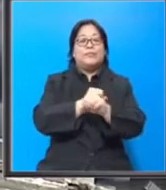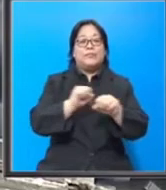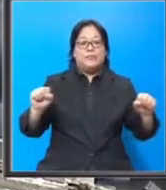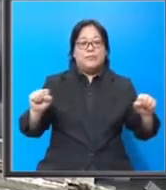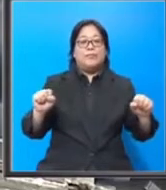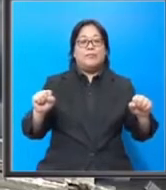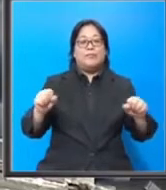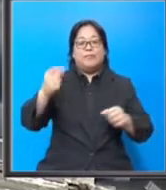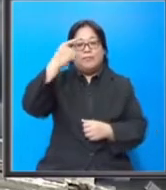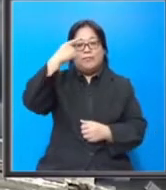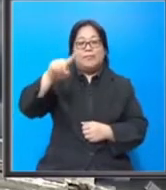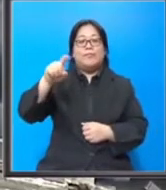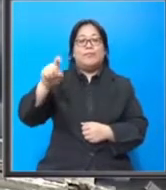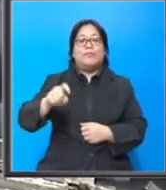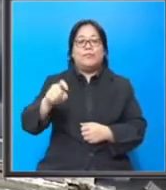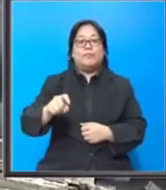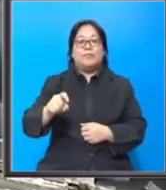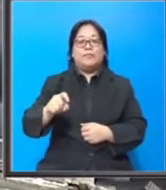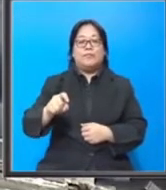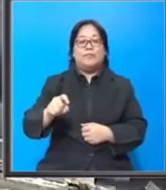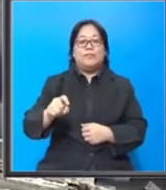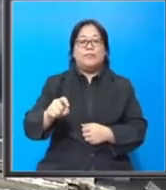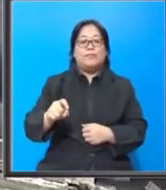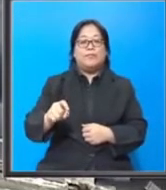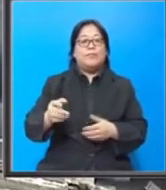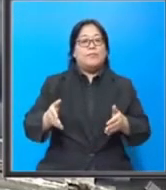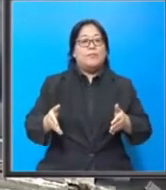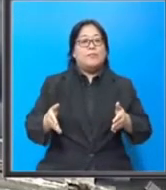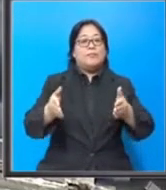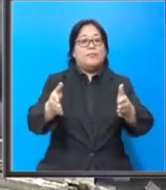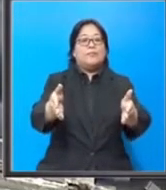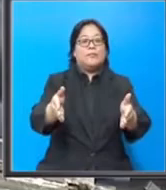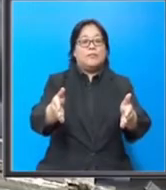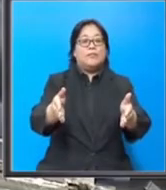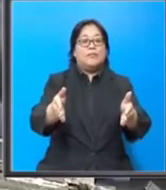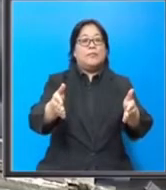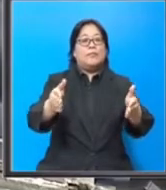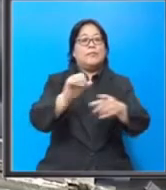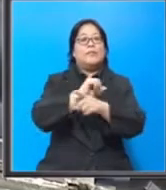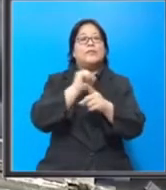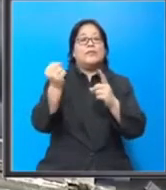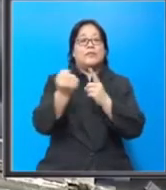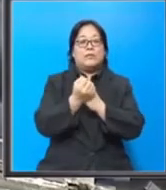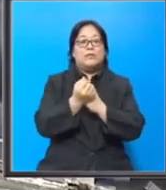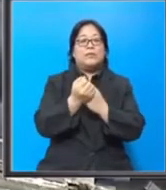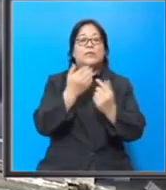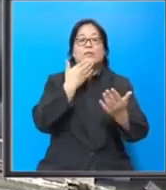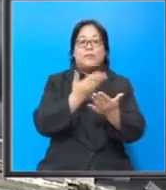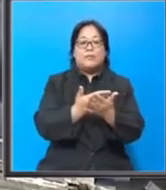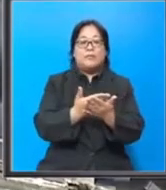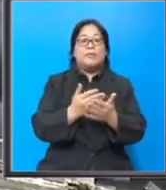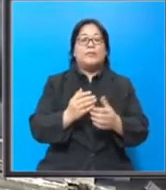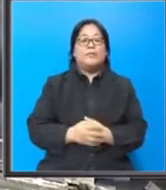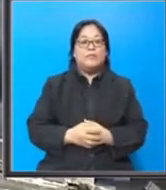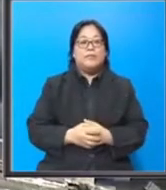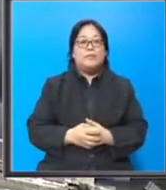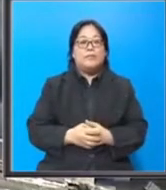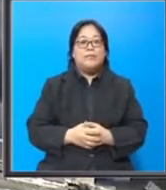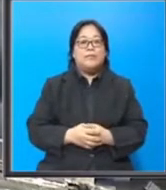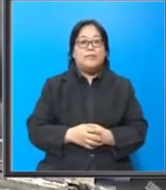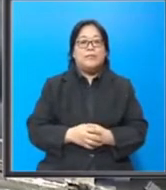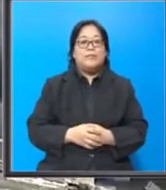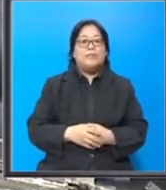Dan untuk memastikan bahwa jalan tersebut berada dalam keadaan yang baik jadi